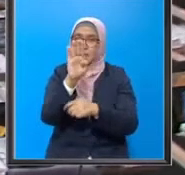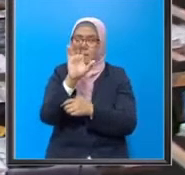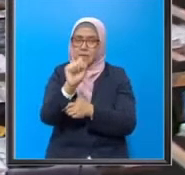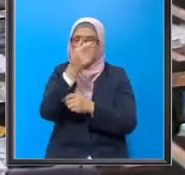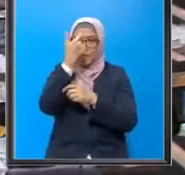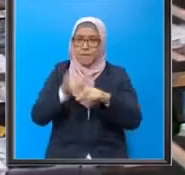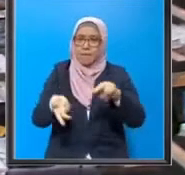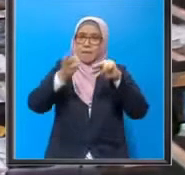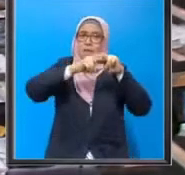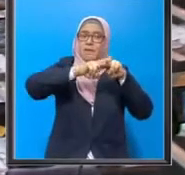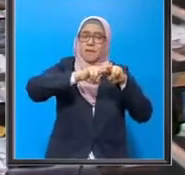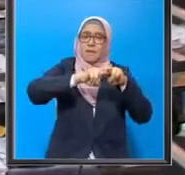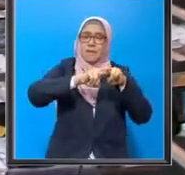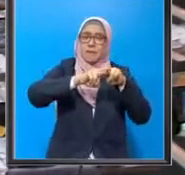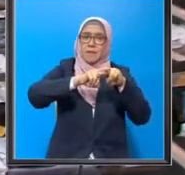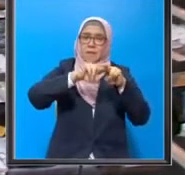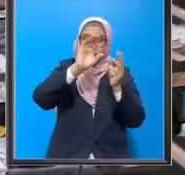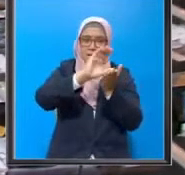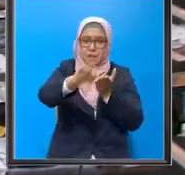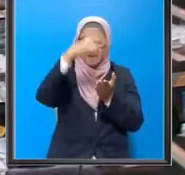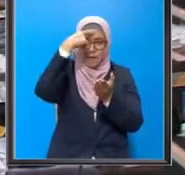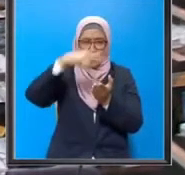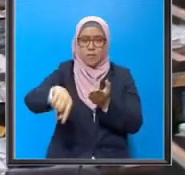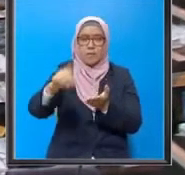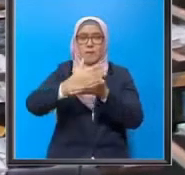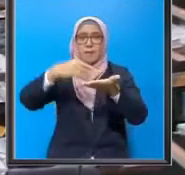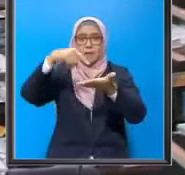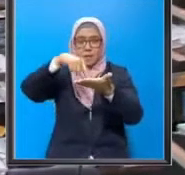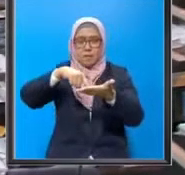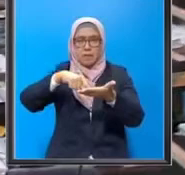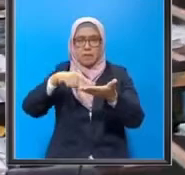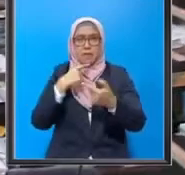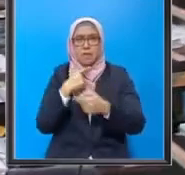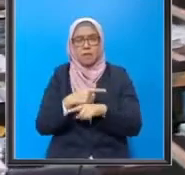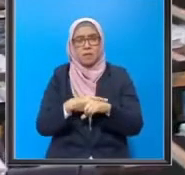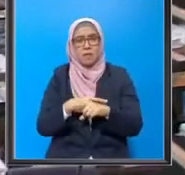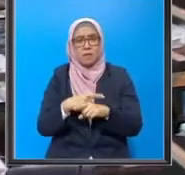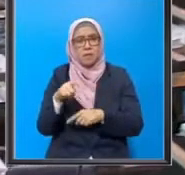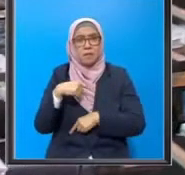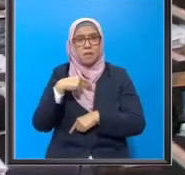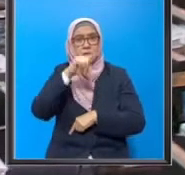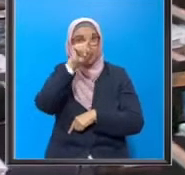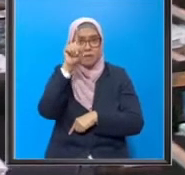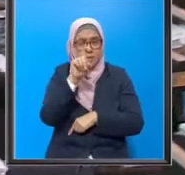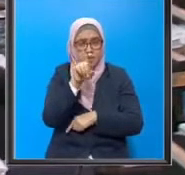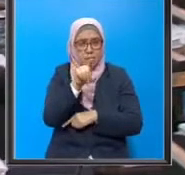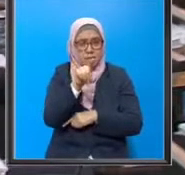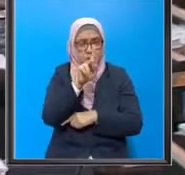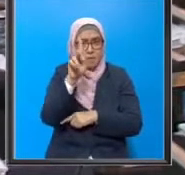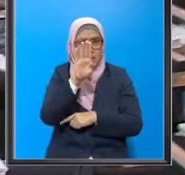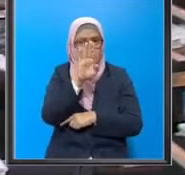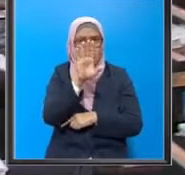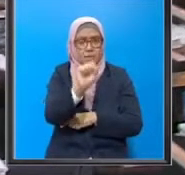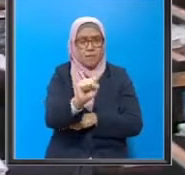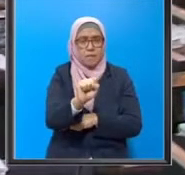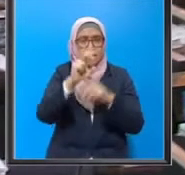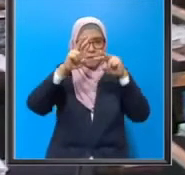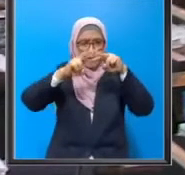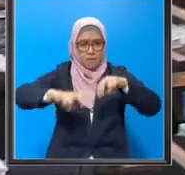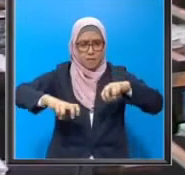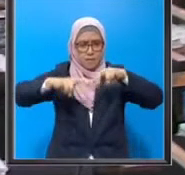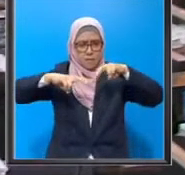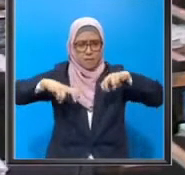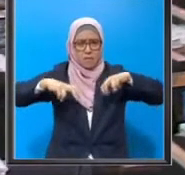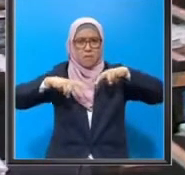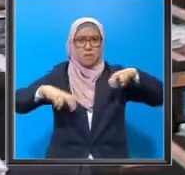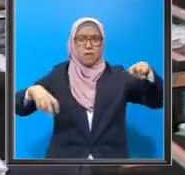peruntukan pada butiran ini apakah GSS dia mengkaji semboyo senarai sukanya dimasukkan dalam